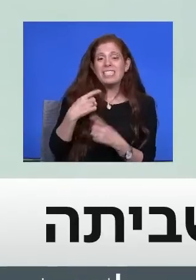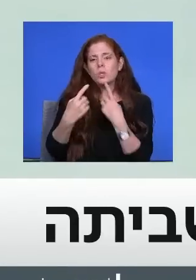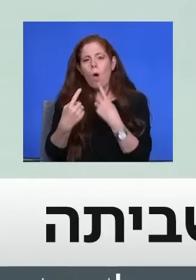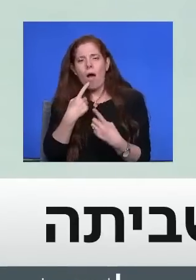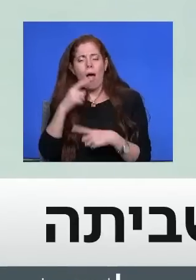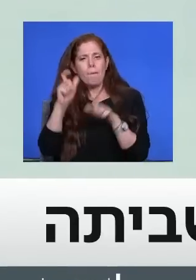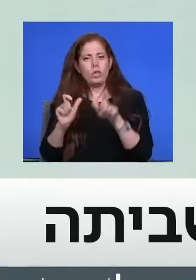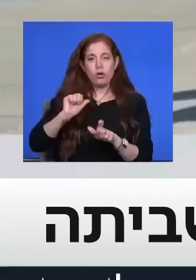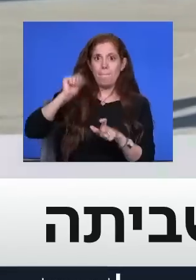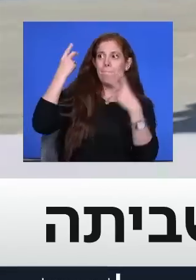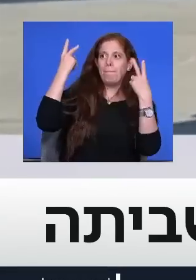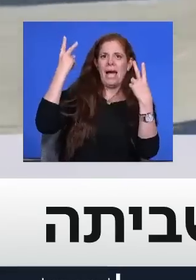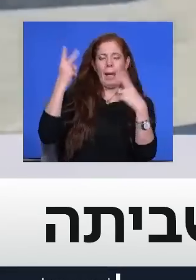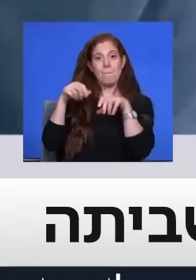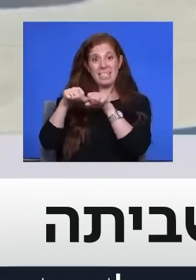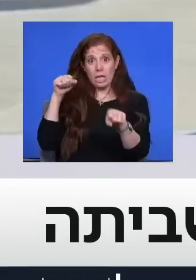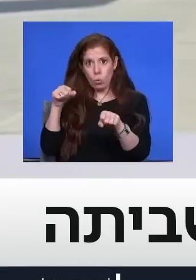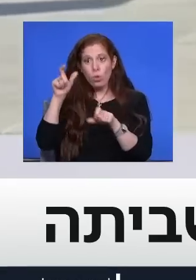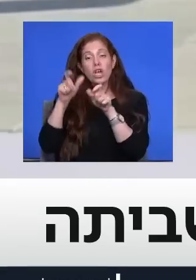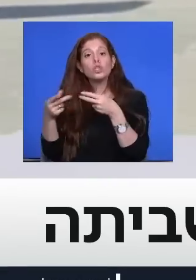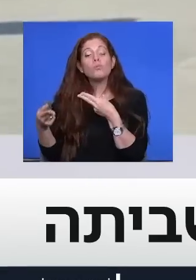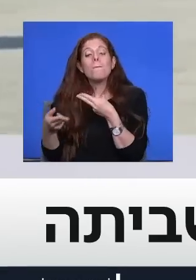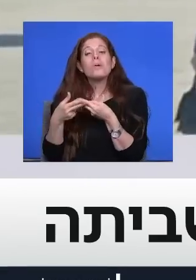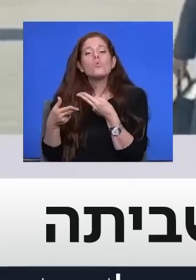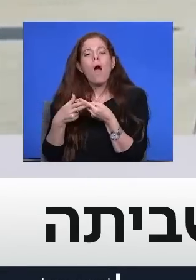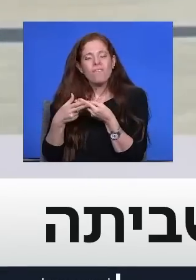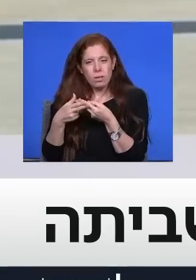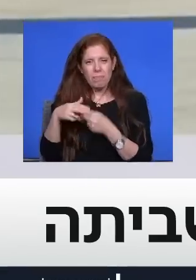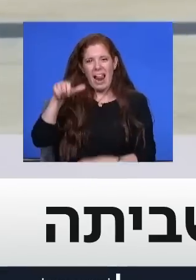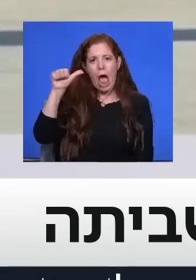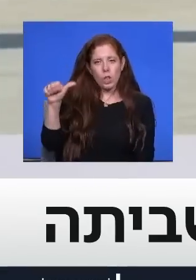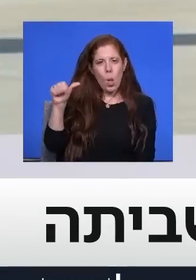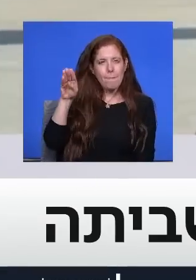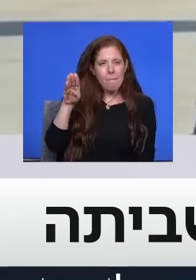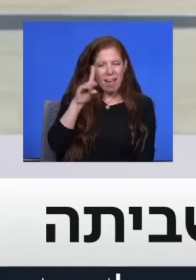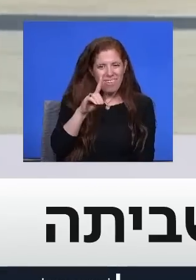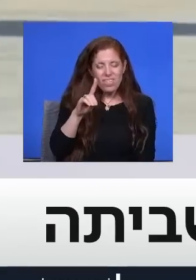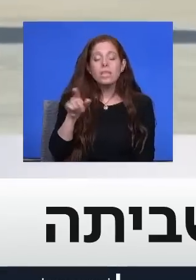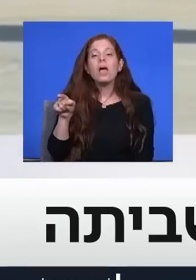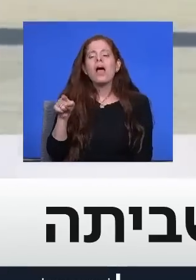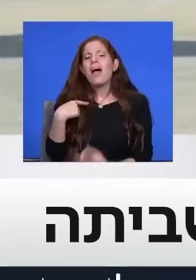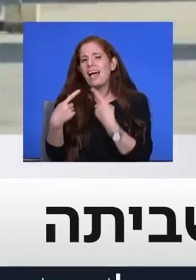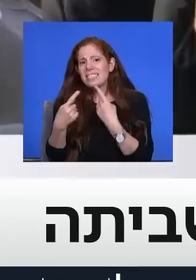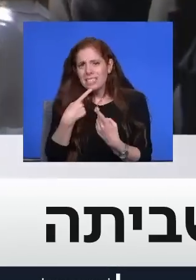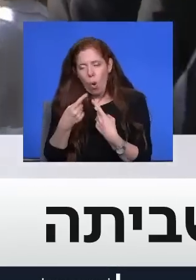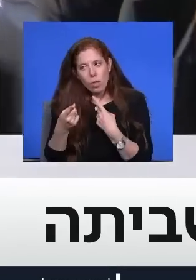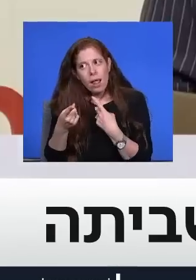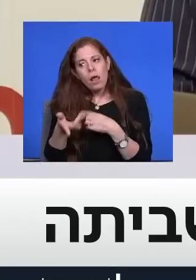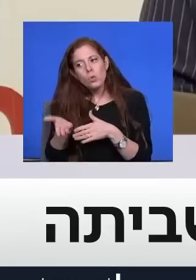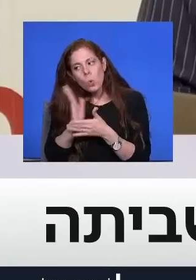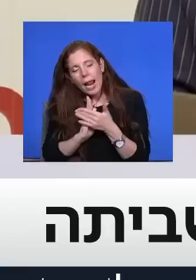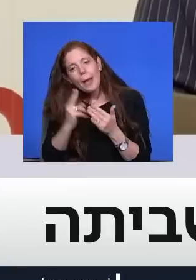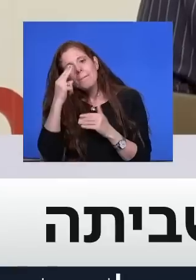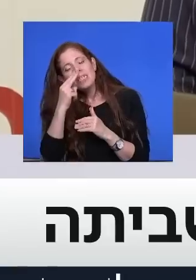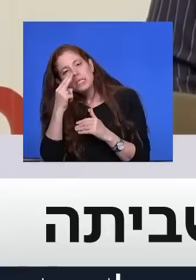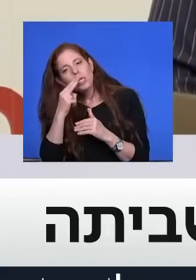בכירים בהסתדרות, מקורבים מאוד לארנון בר דוד. השיחות האלה היו כחלק מניסיון